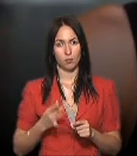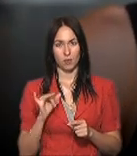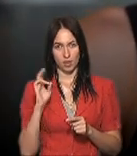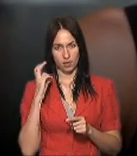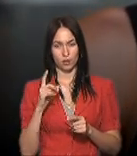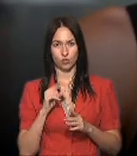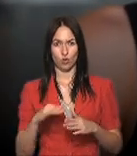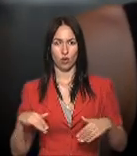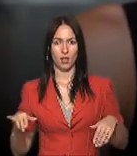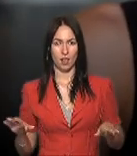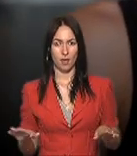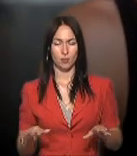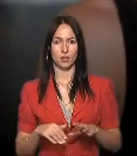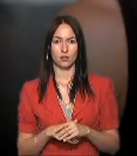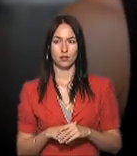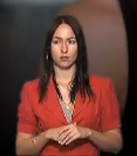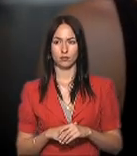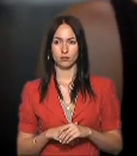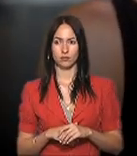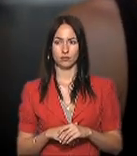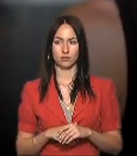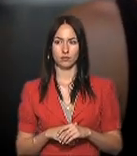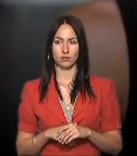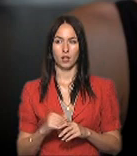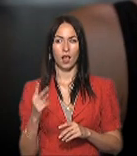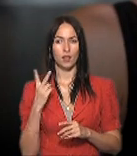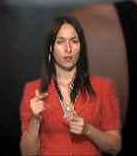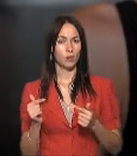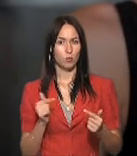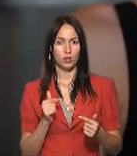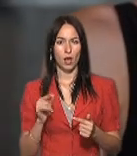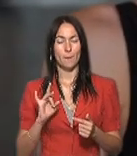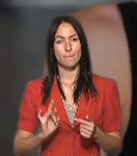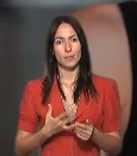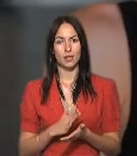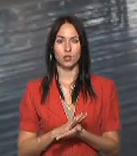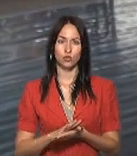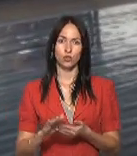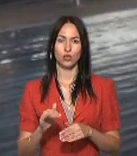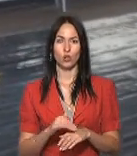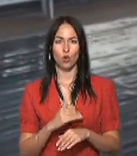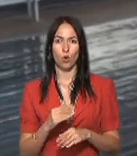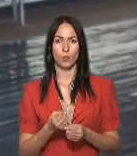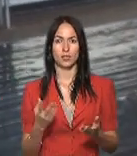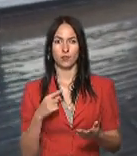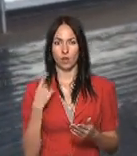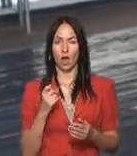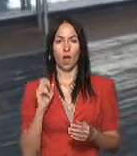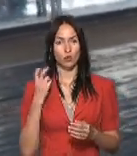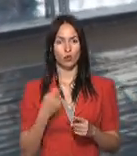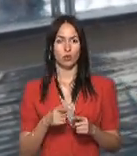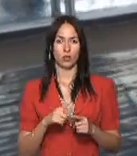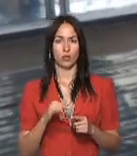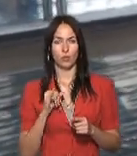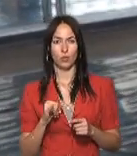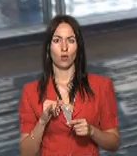Це дві партії, по суті. Це білий і чорний лебідь. Дві протилежності. Білий – чистий, добрий, світлий образ. Чорний – це підступна,